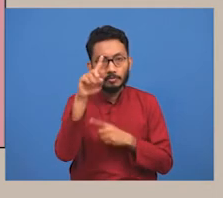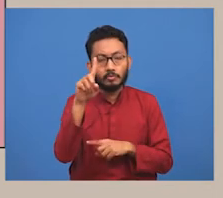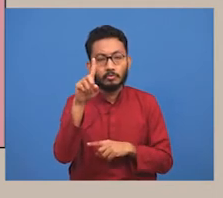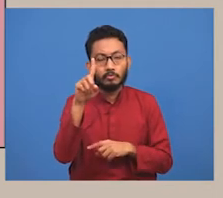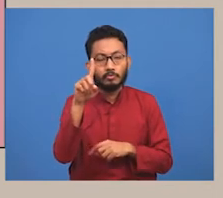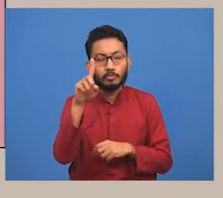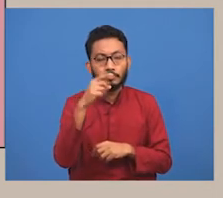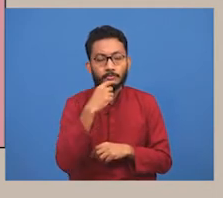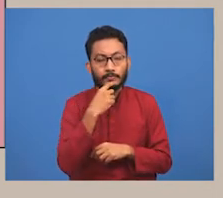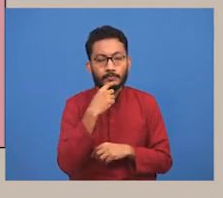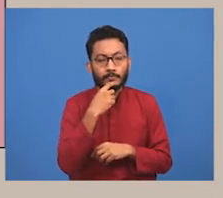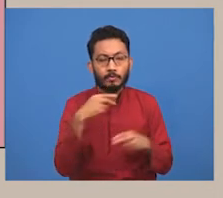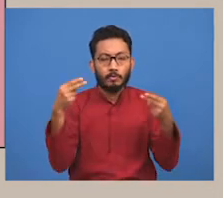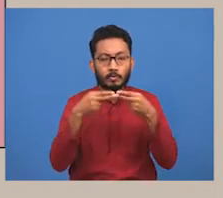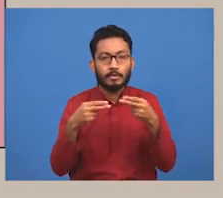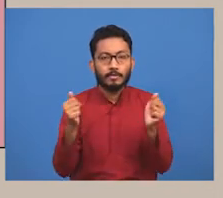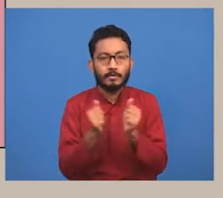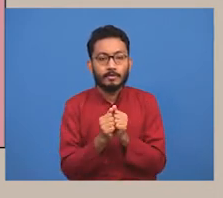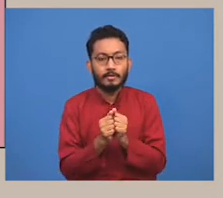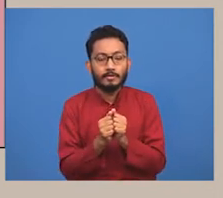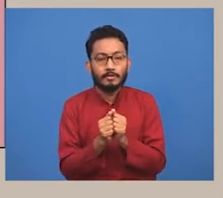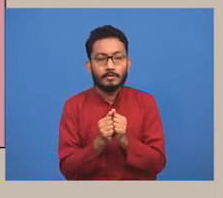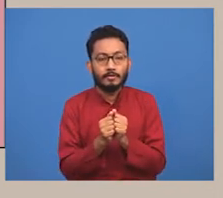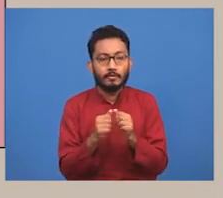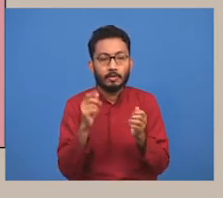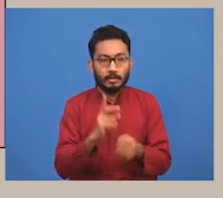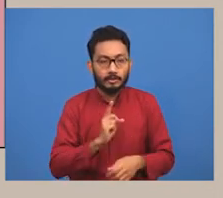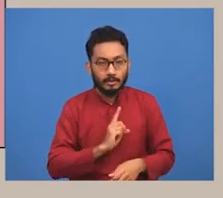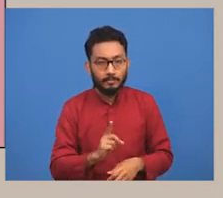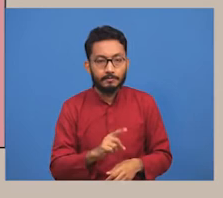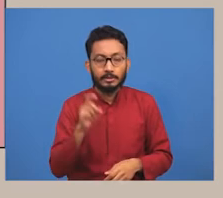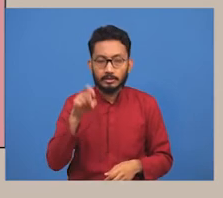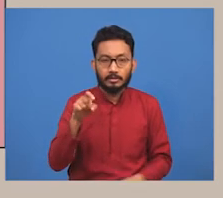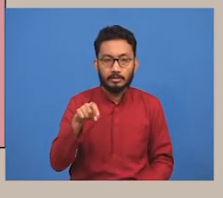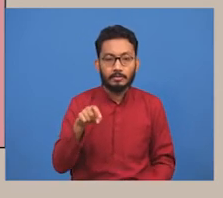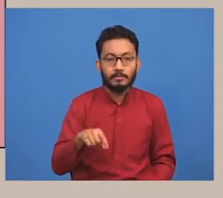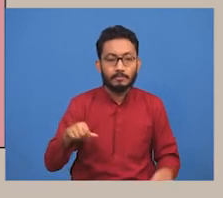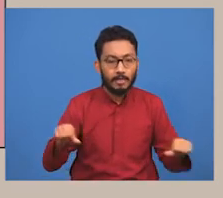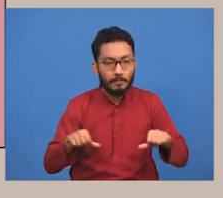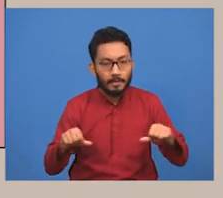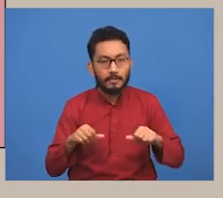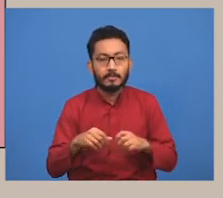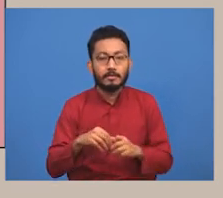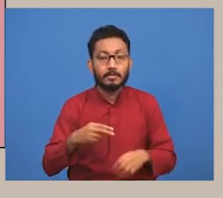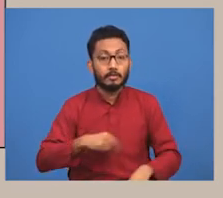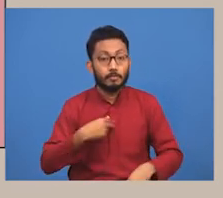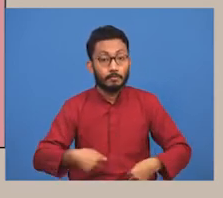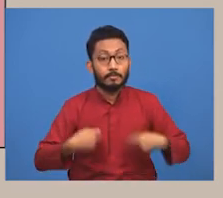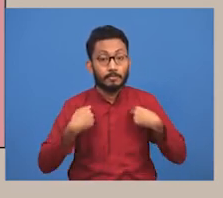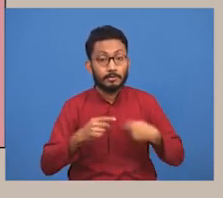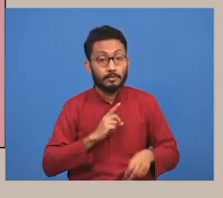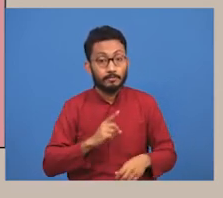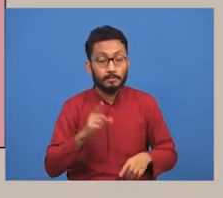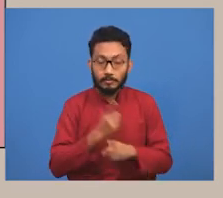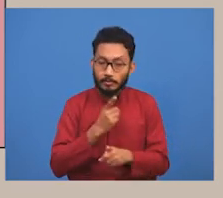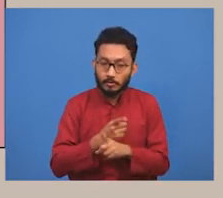ialah sehubungan itu umat Islam mesti mengamalkan cara hidup Islam, cara hidup Islam yang sebenar,